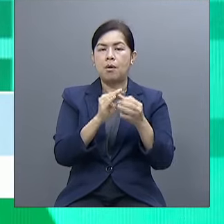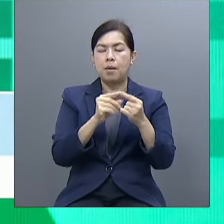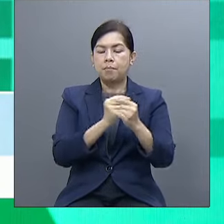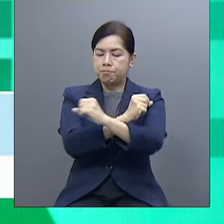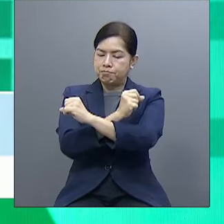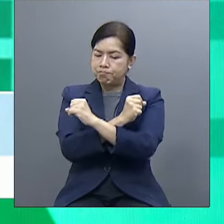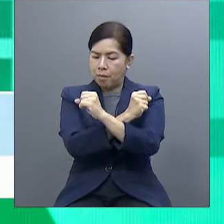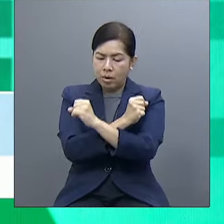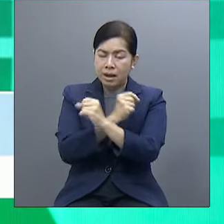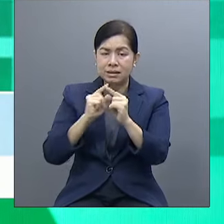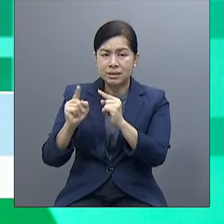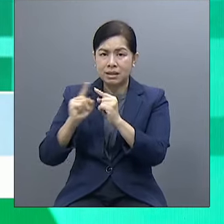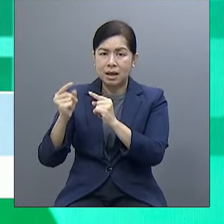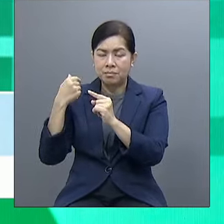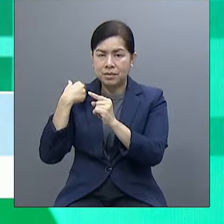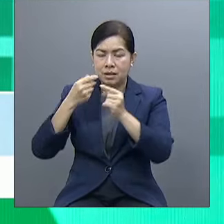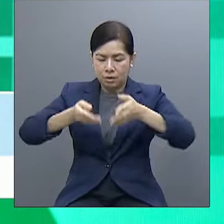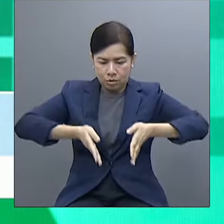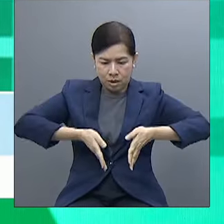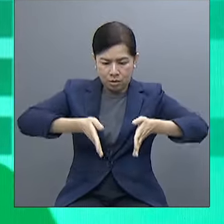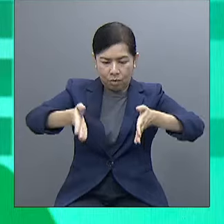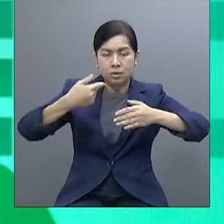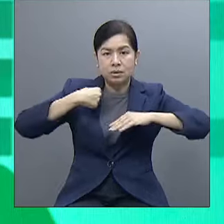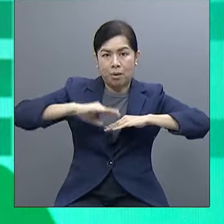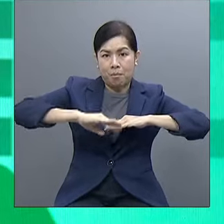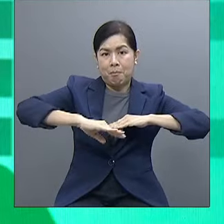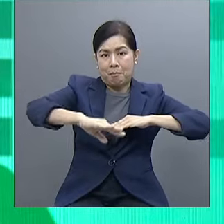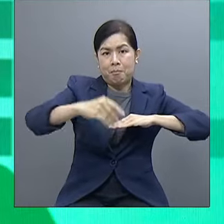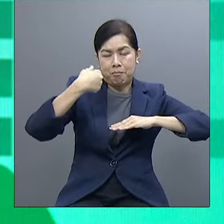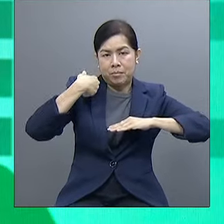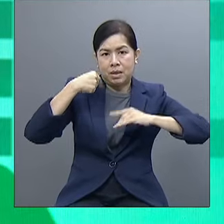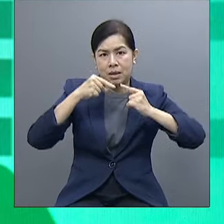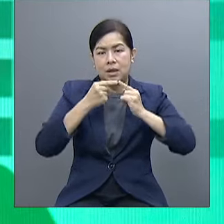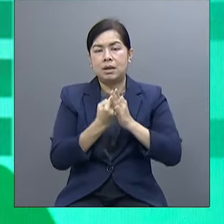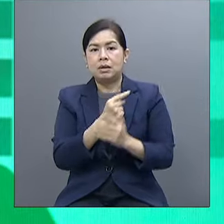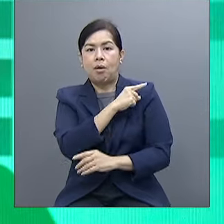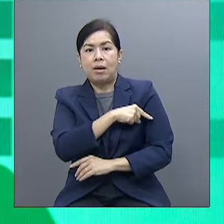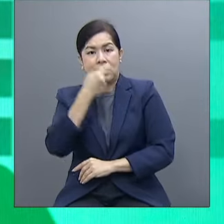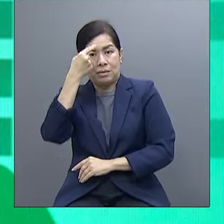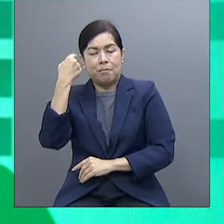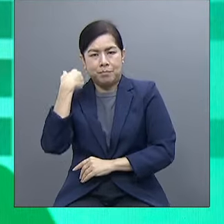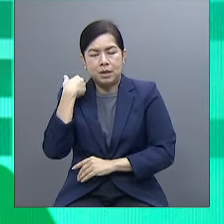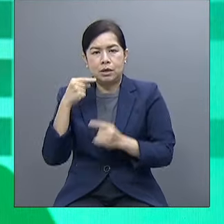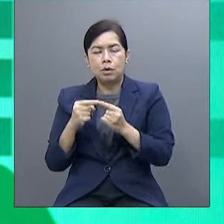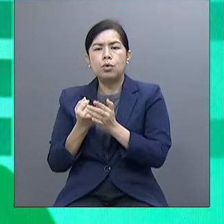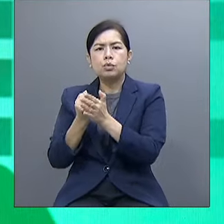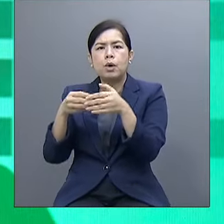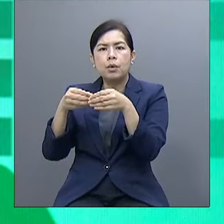ที่จะทำทางม้าลายแล้วก็ให้ทางอปปร.ทางเทศกิจนะครับไปช่วยดูแลในเรื่องการข้าม